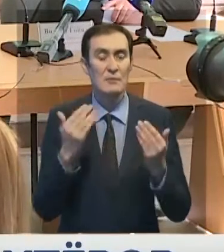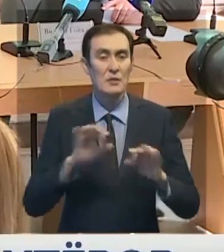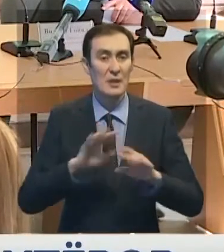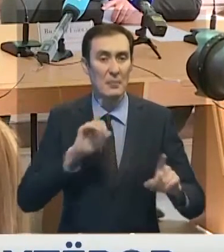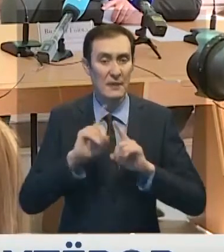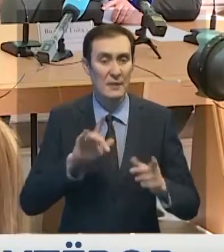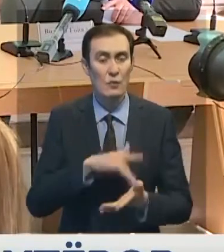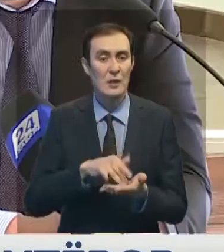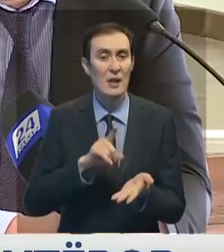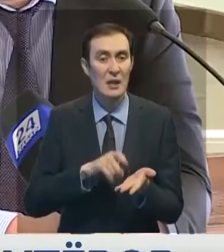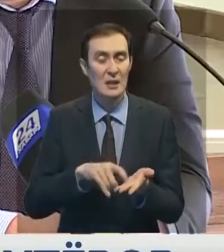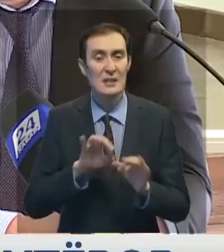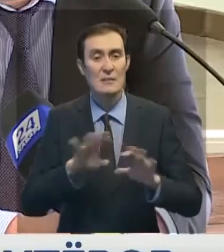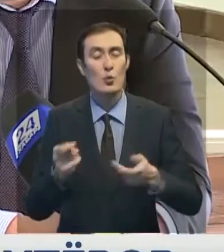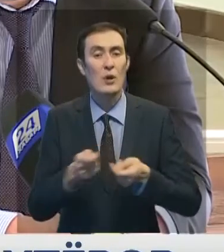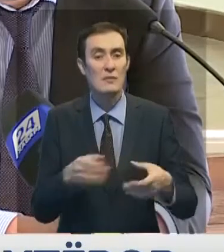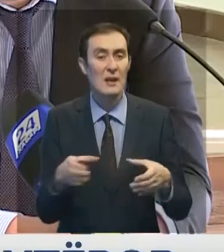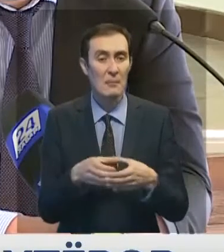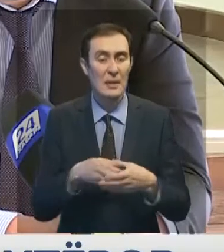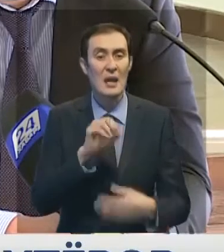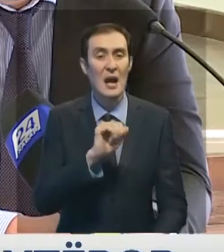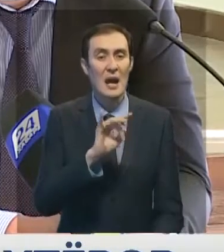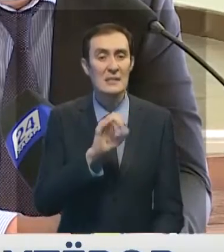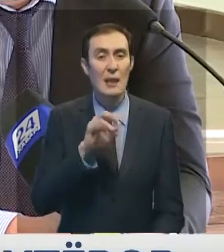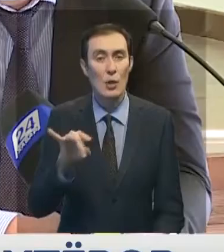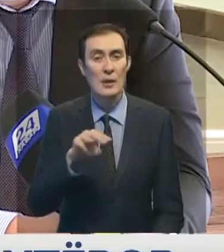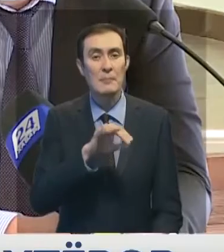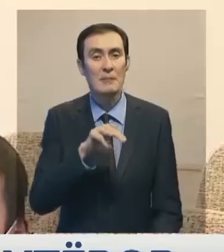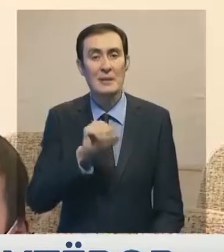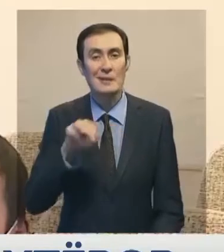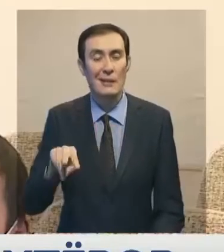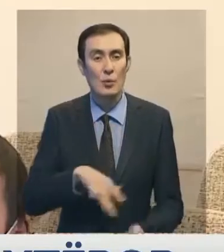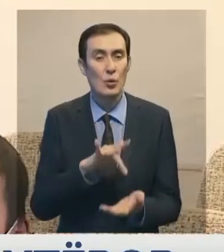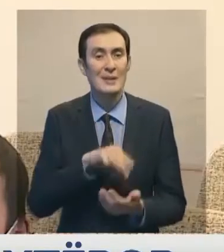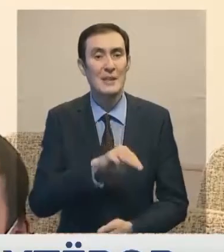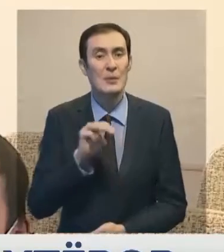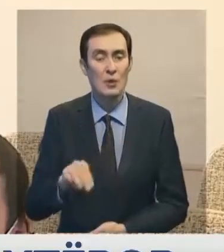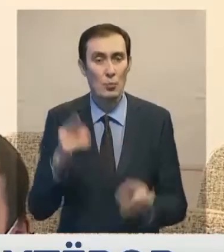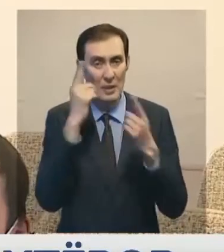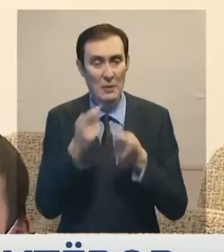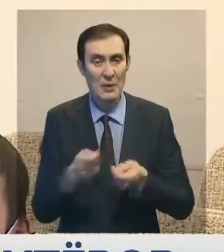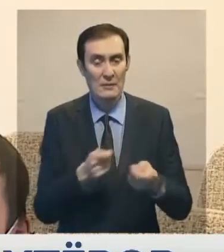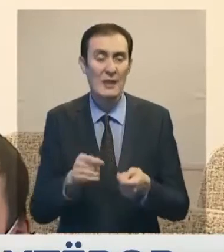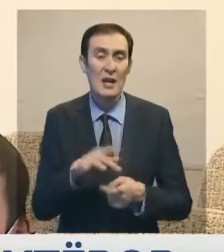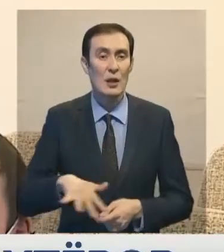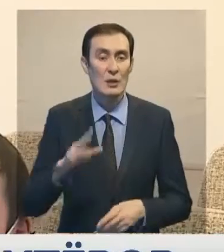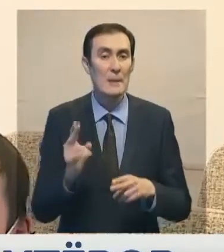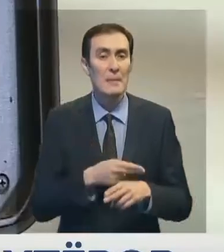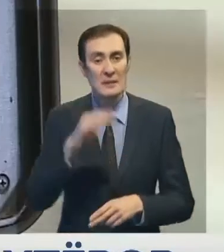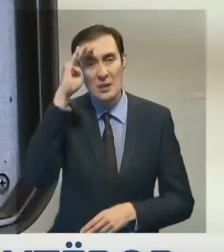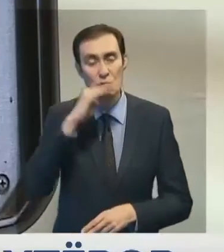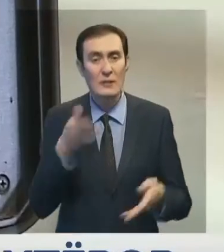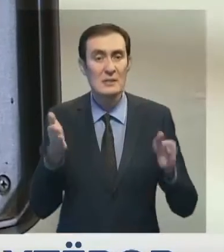на брифинге в Караганде заявило руководство компании ArcelorMittal Temirtau. По данным акимата Абайского района, без